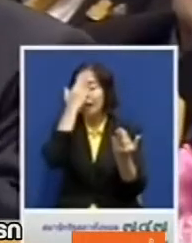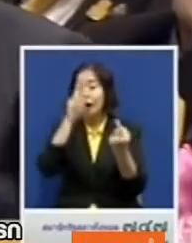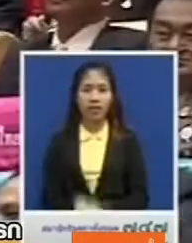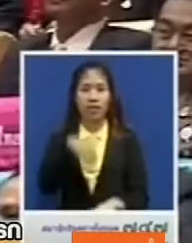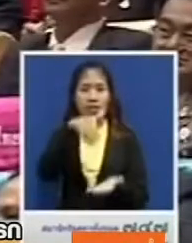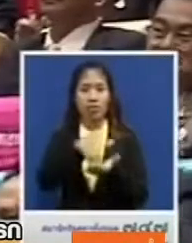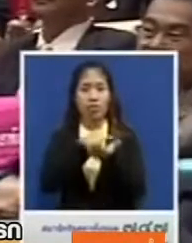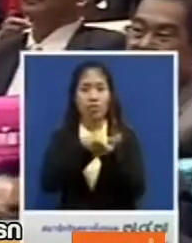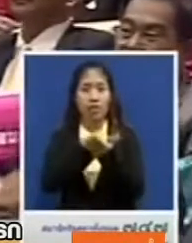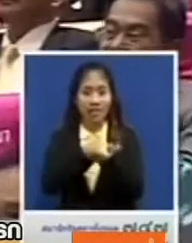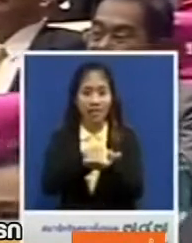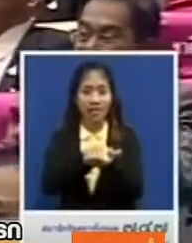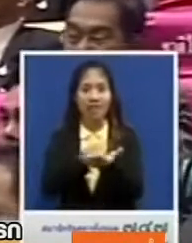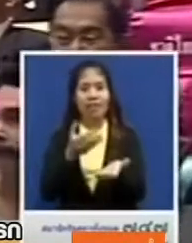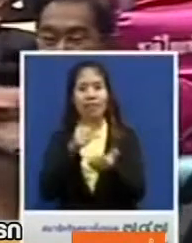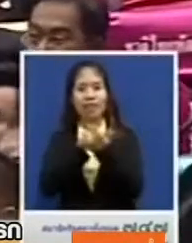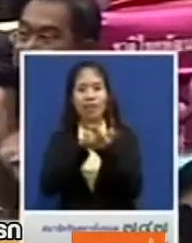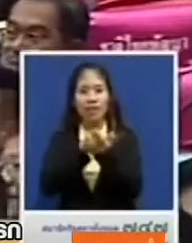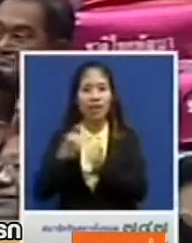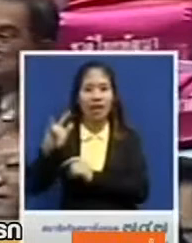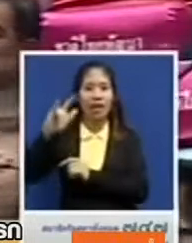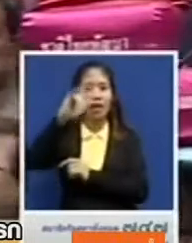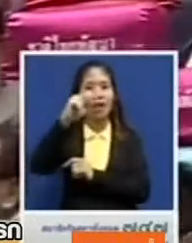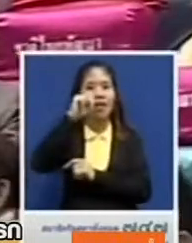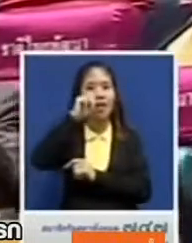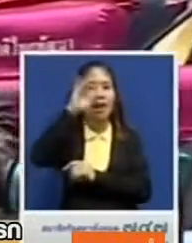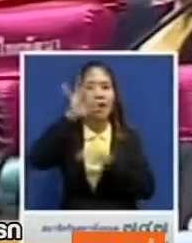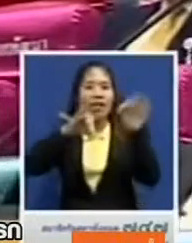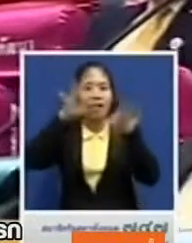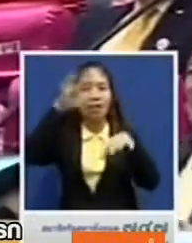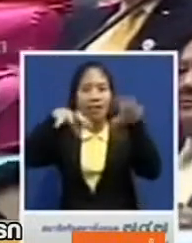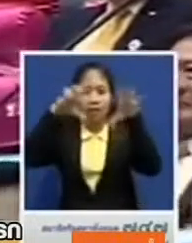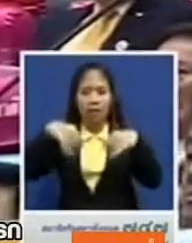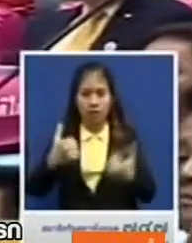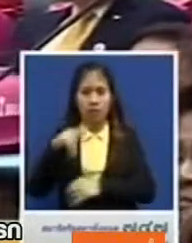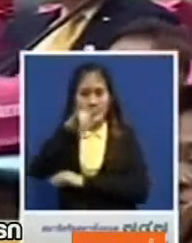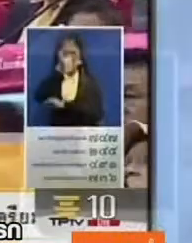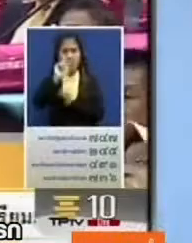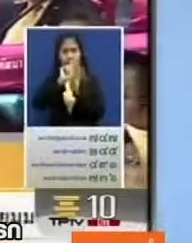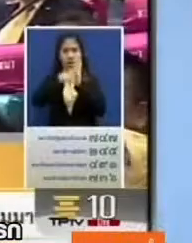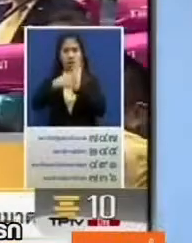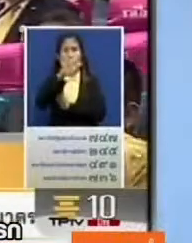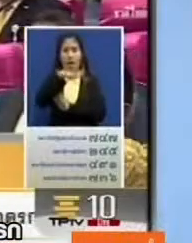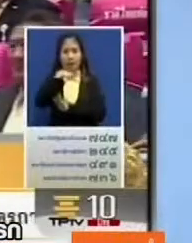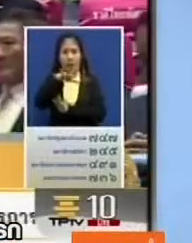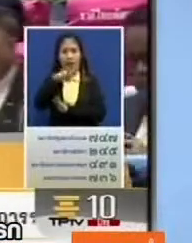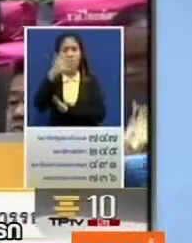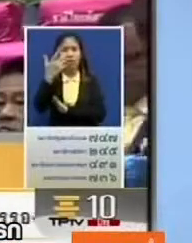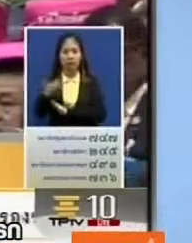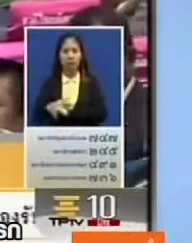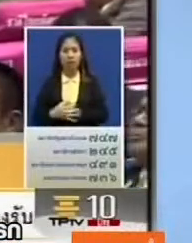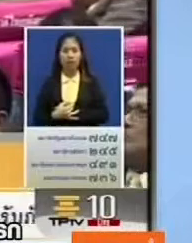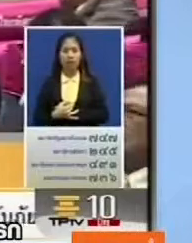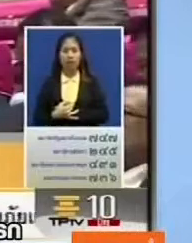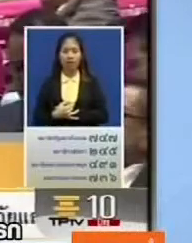รพูดไม่ควรพูดอะไรยังไงเนี่ยก็ต้องถือว่าในฝั่งรัฐบาลในฐานะที่เพิ่งเคยได้มีการอภิปรายใน